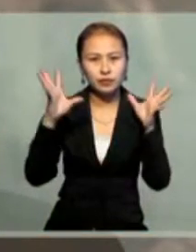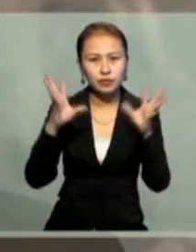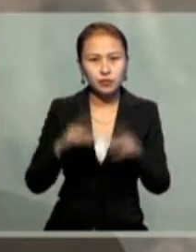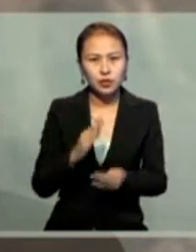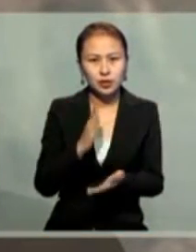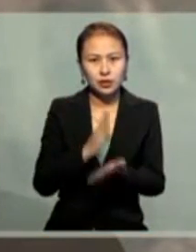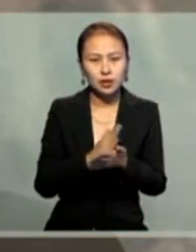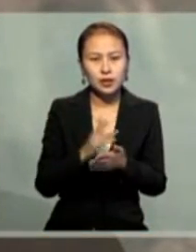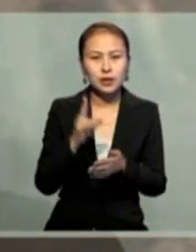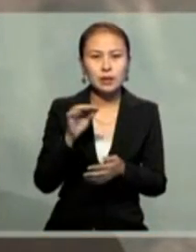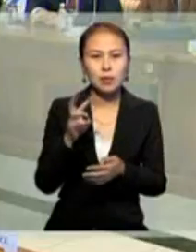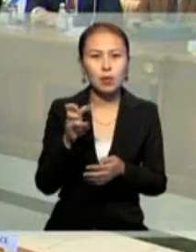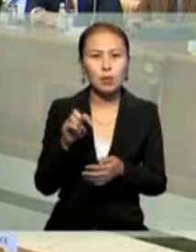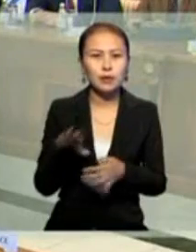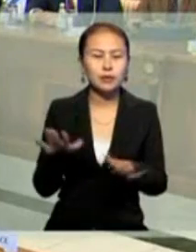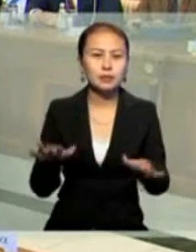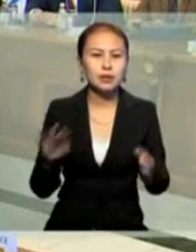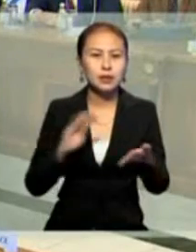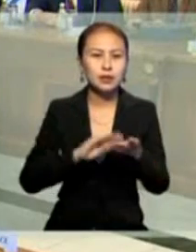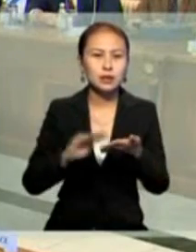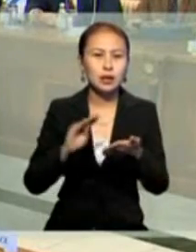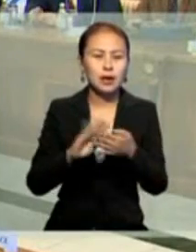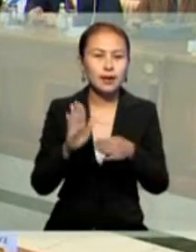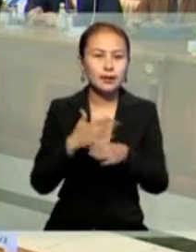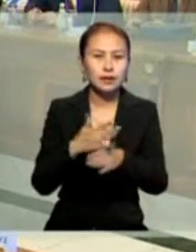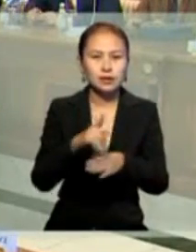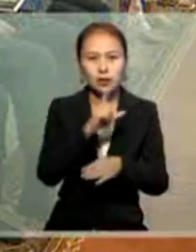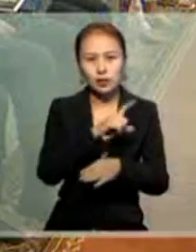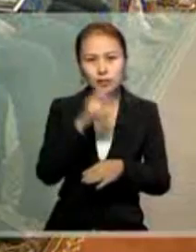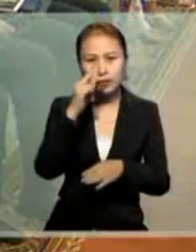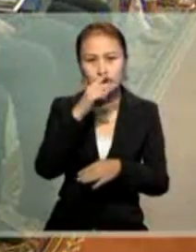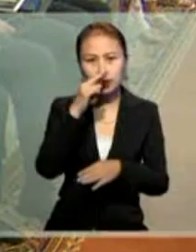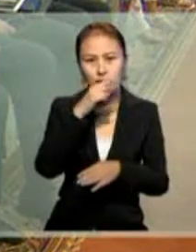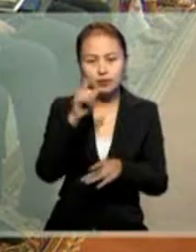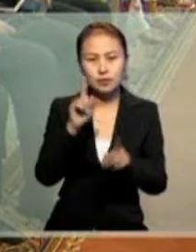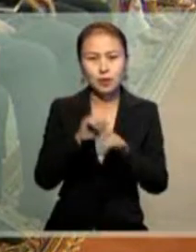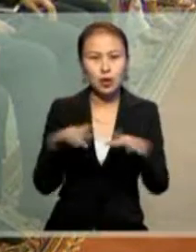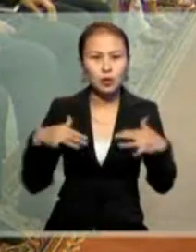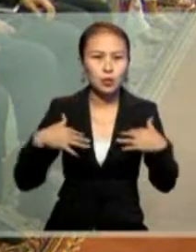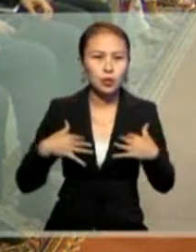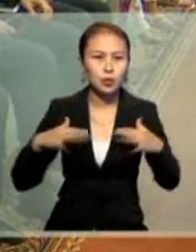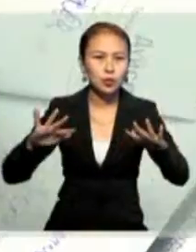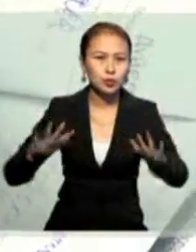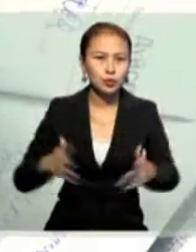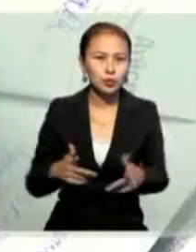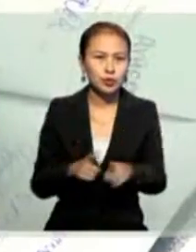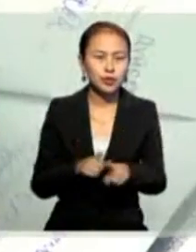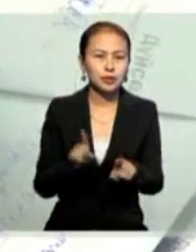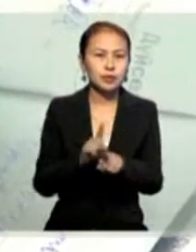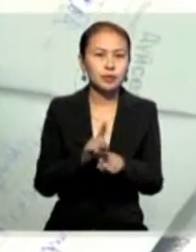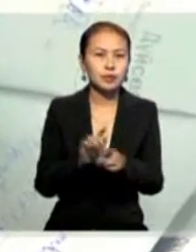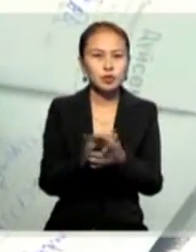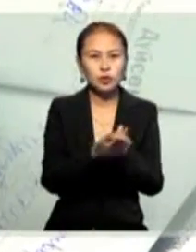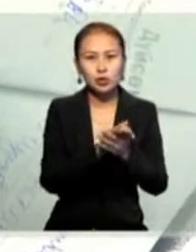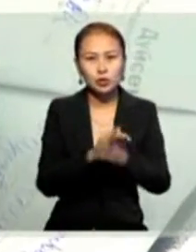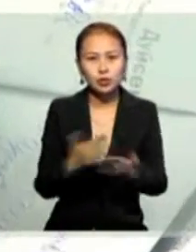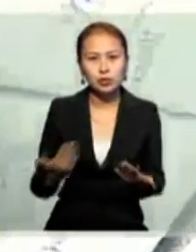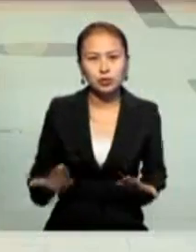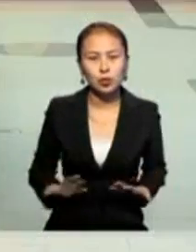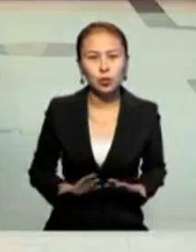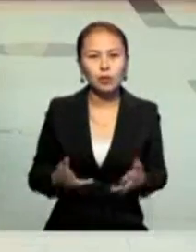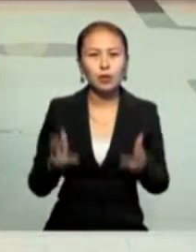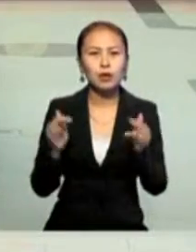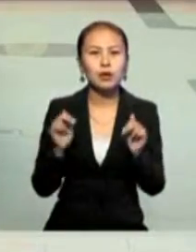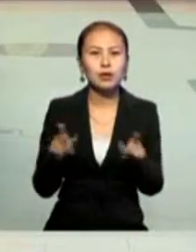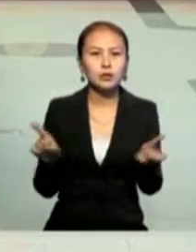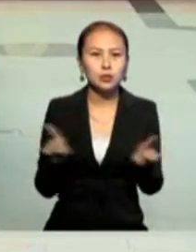қамтылған. Сарапшылар дипломат жазбаларында жекелеген адамдардың қателігі халықтың трагедиясына әкелетіні және одан кейін бейбіт шілік пен тұрақтылыққа